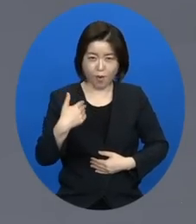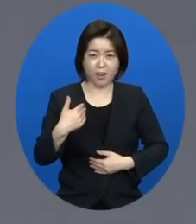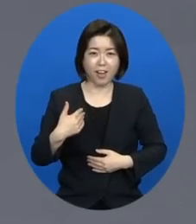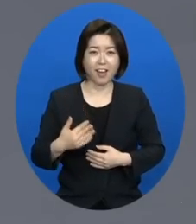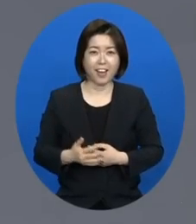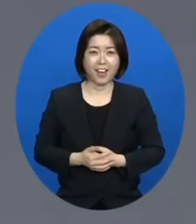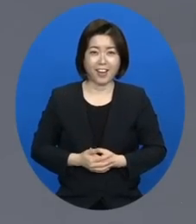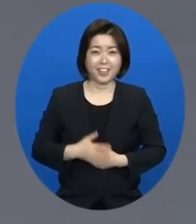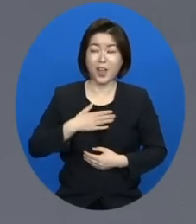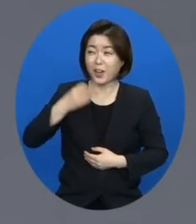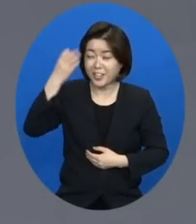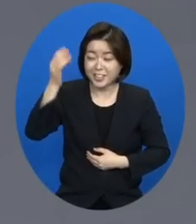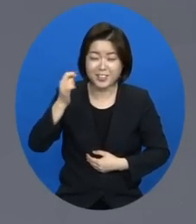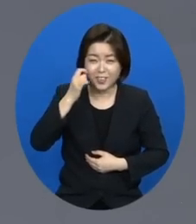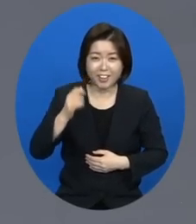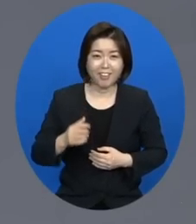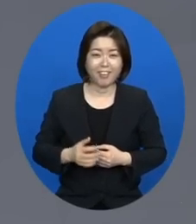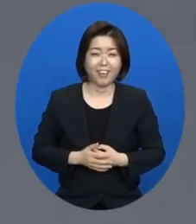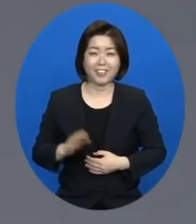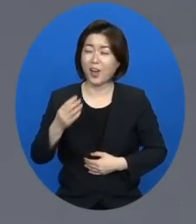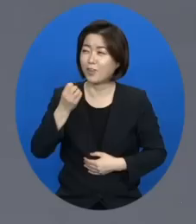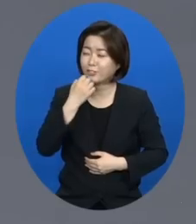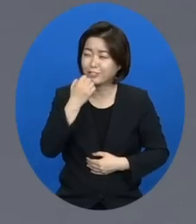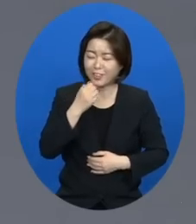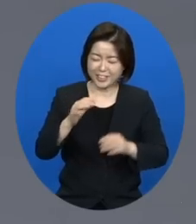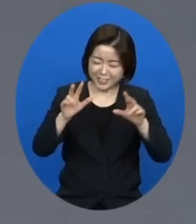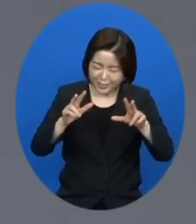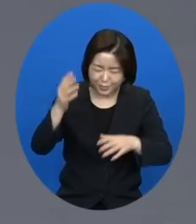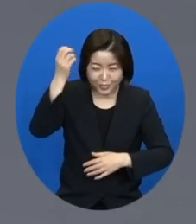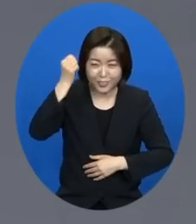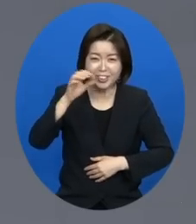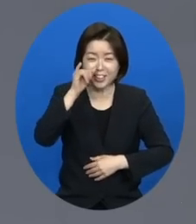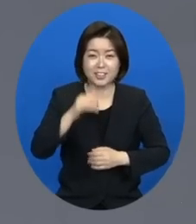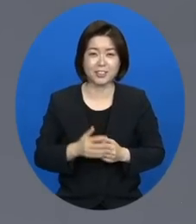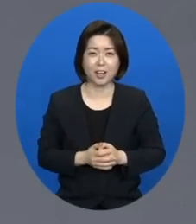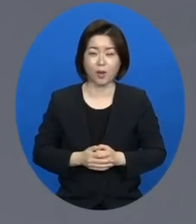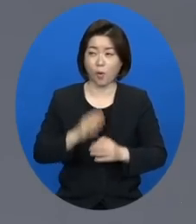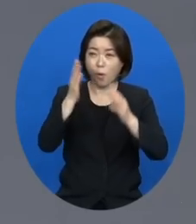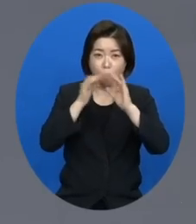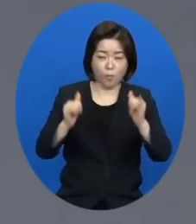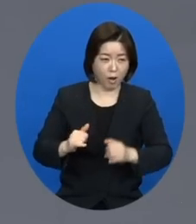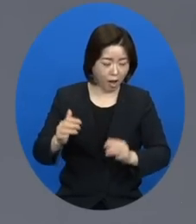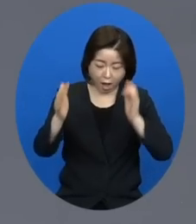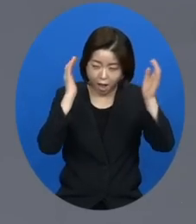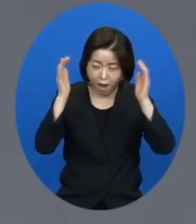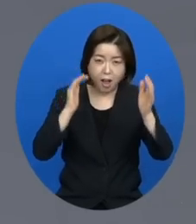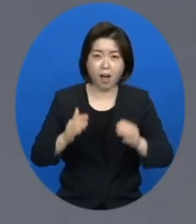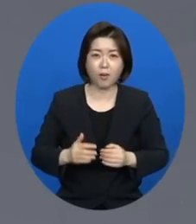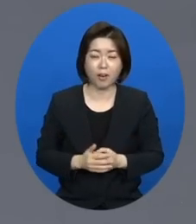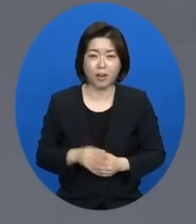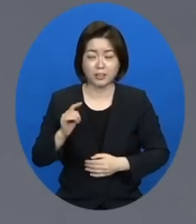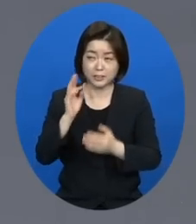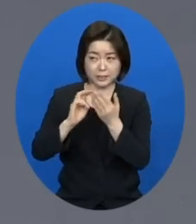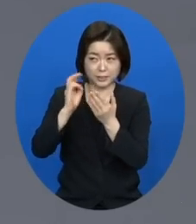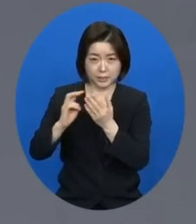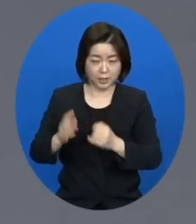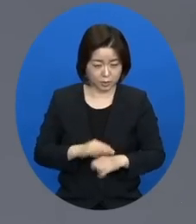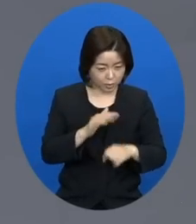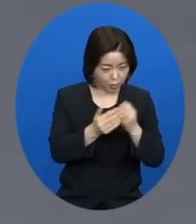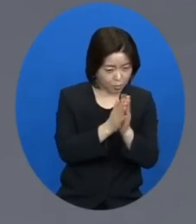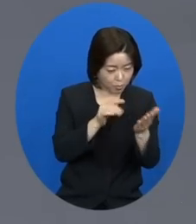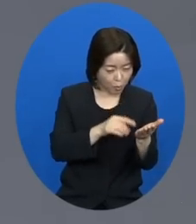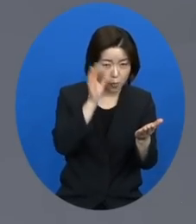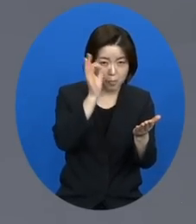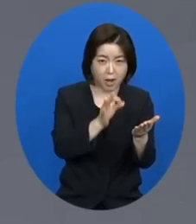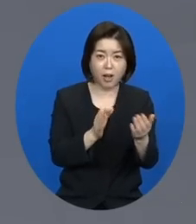제가 너무 웃겨가지고 아직도 기억하고 있어요. 아니 우리 성도님들 얼마나 헷갈렸을까. 그 찬양을 듣고 이 본문 말씀을